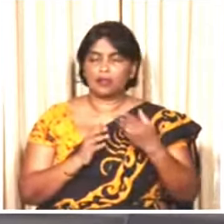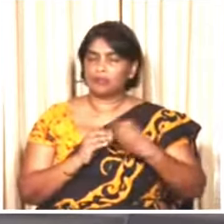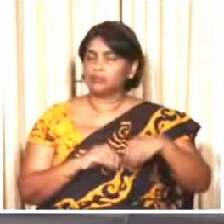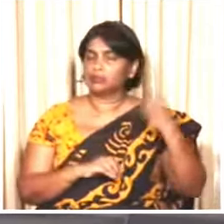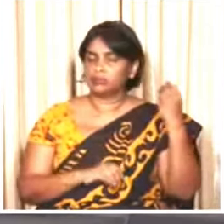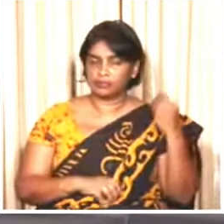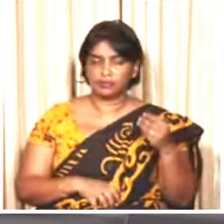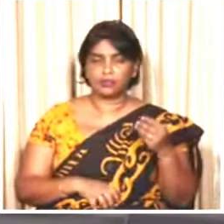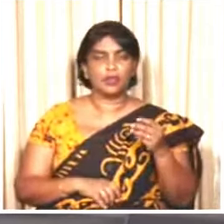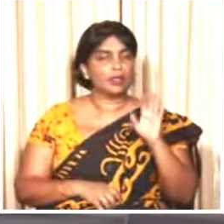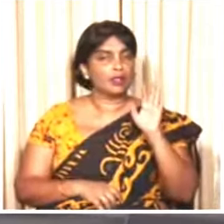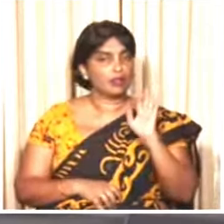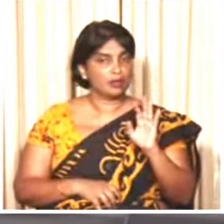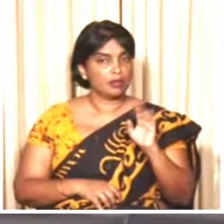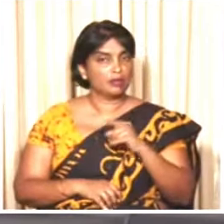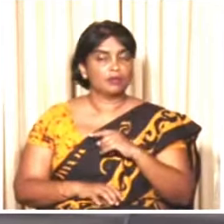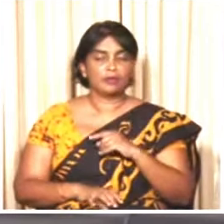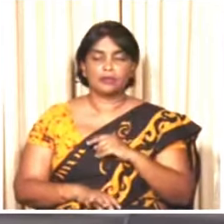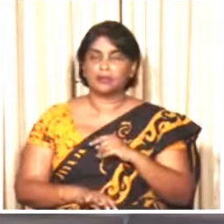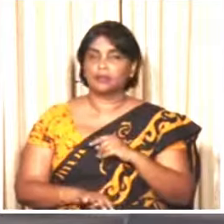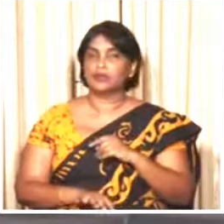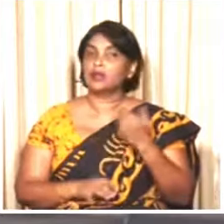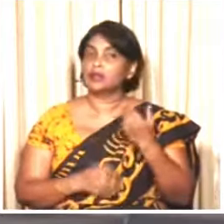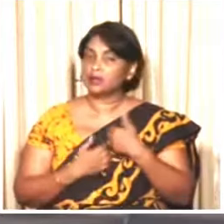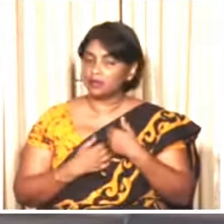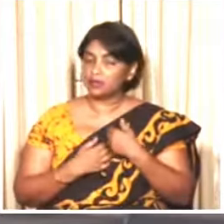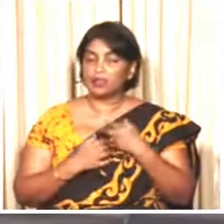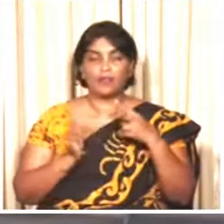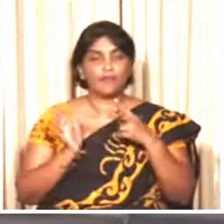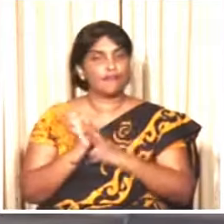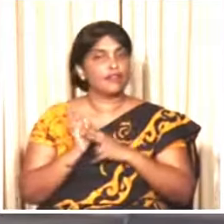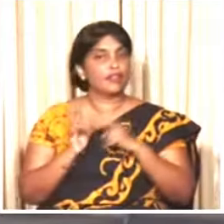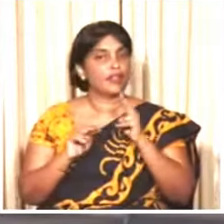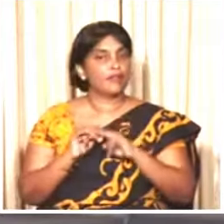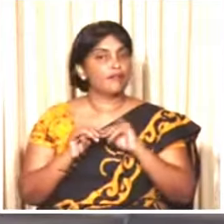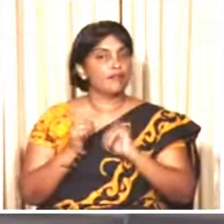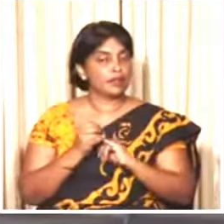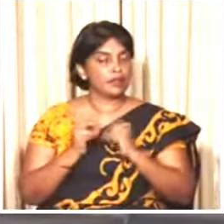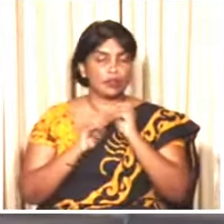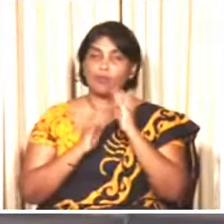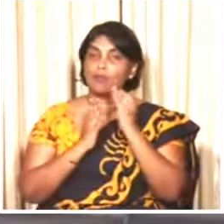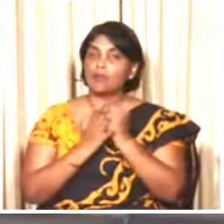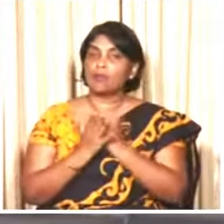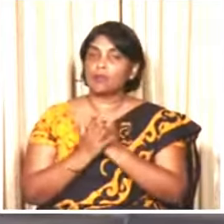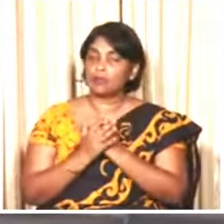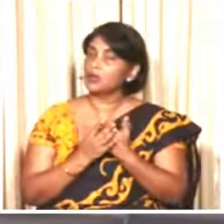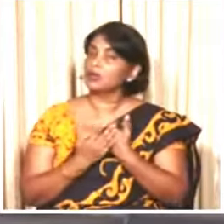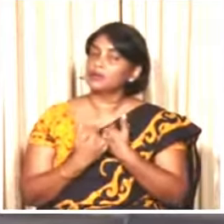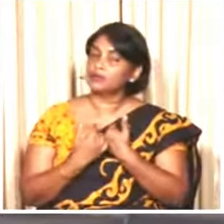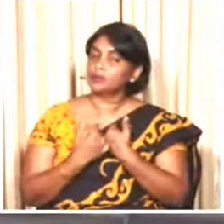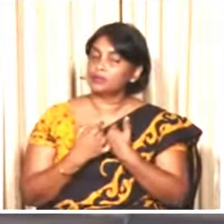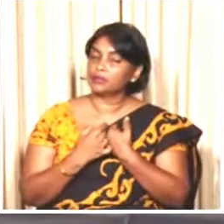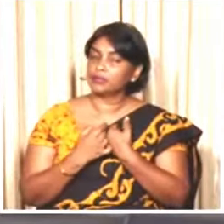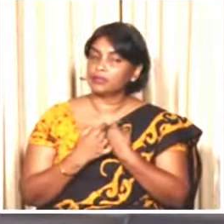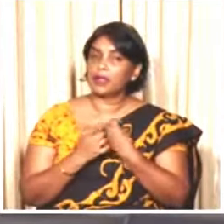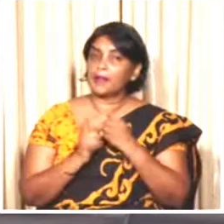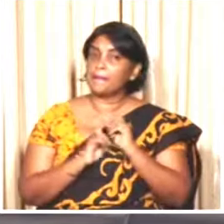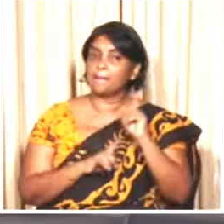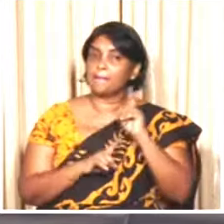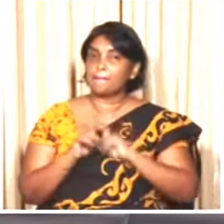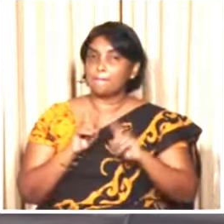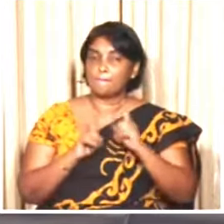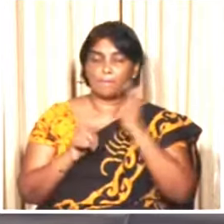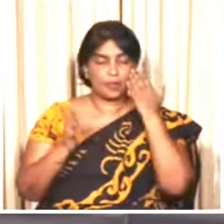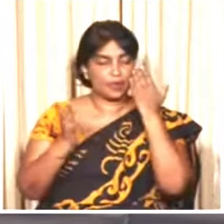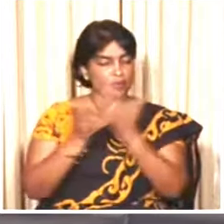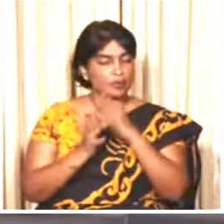වුණේ. නමුත් අපි VFS ප්‍රොපෝසල් එක අපි පාර්ලිමේන්තුවට